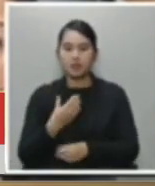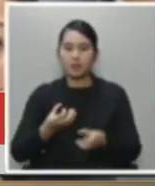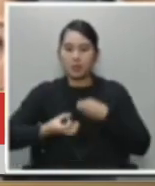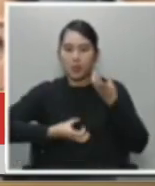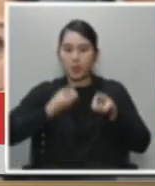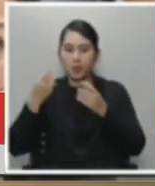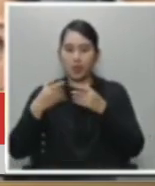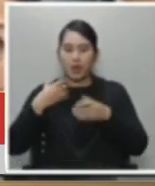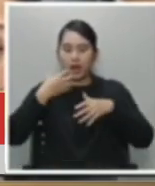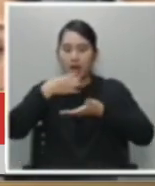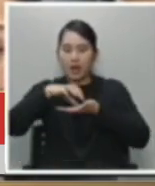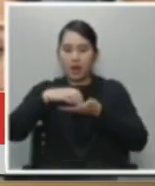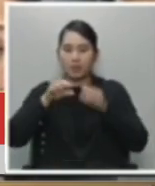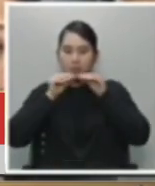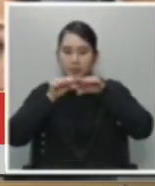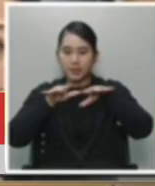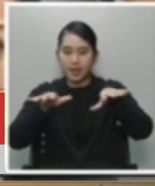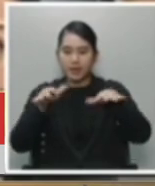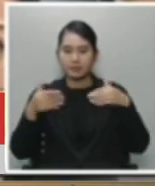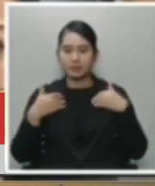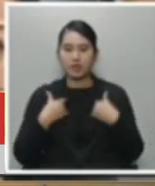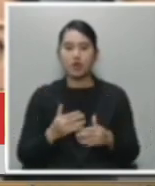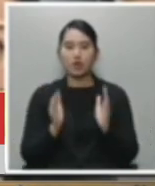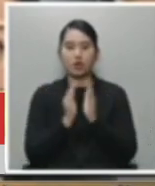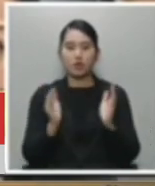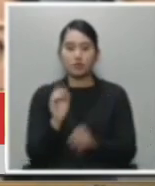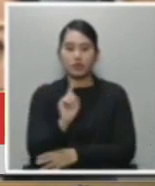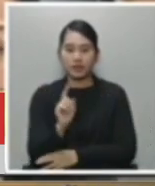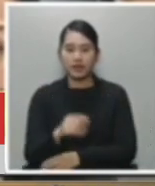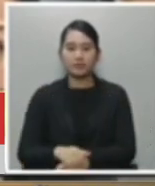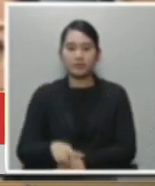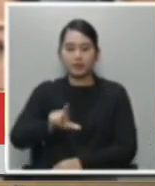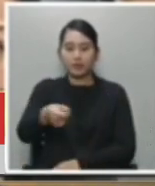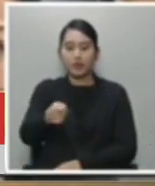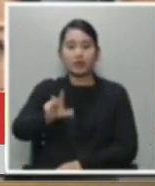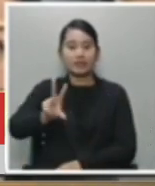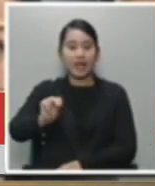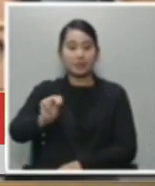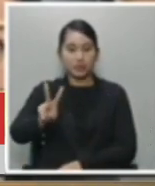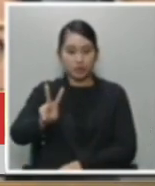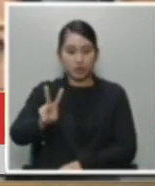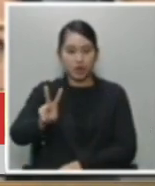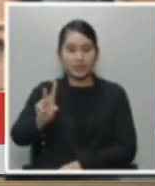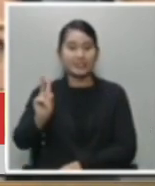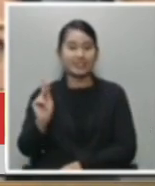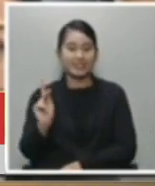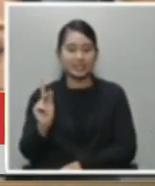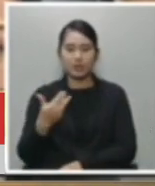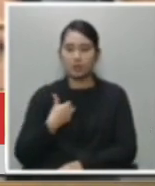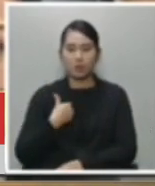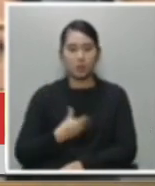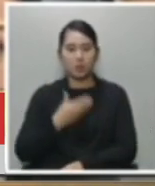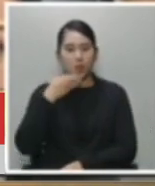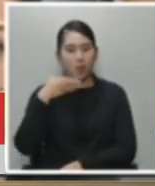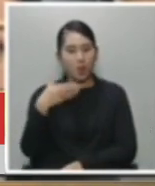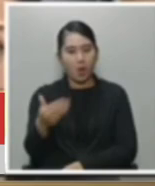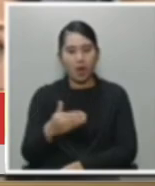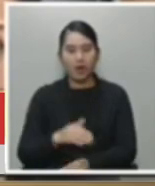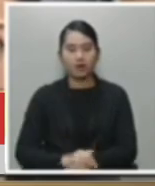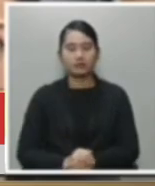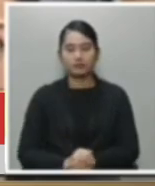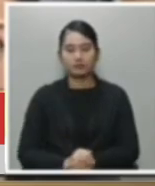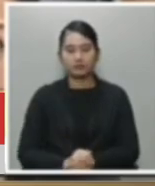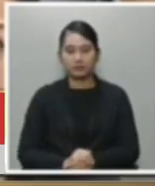นี้โดยเฉพาะอย่างยิ่งไทยรัฐทีวีช่อง32ได้ถ่ายทอดตลอดเวลาท่านประธานที่เคาร